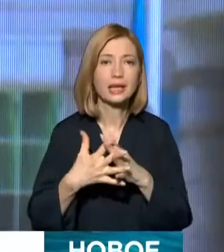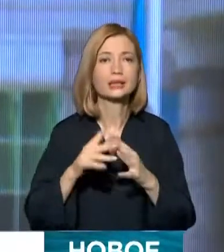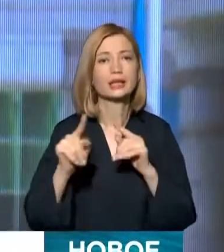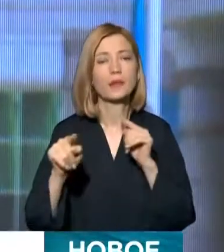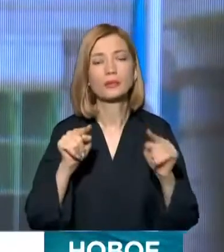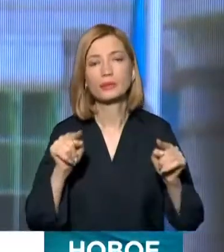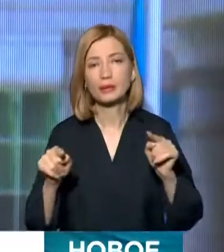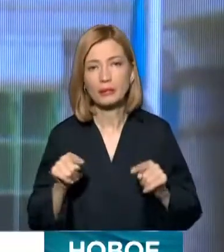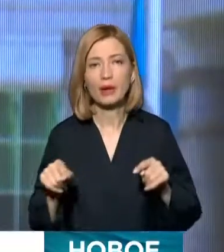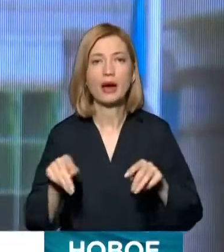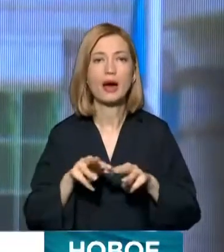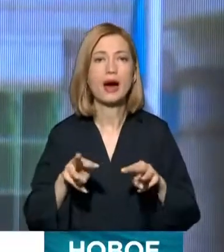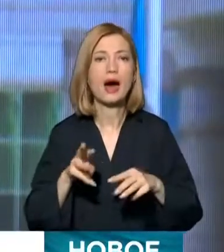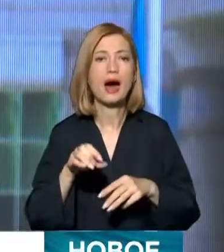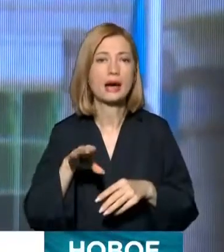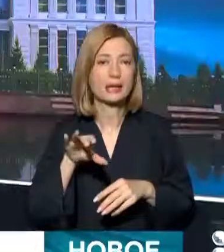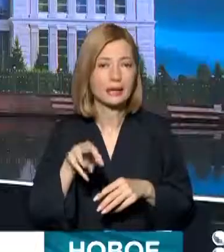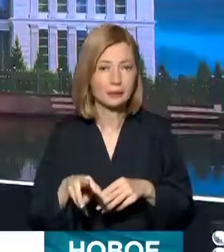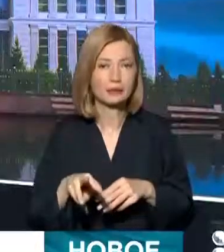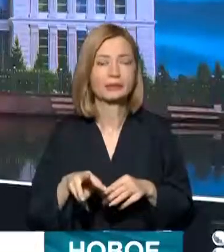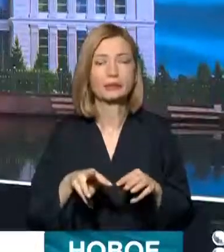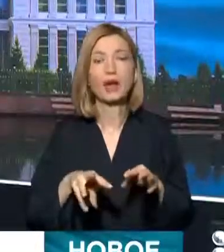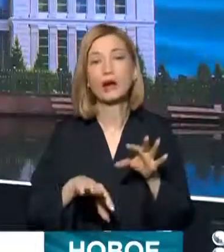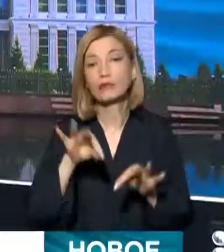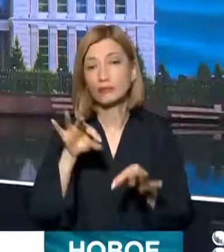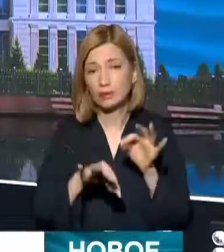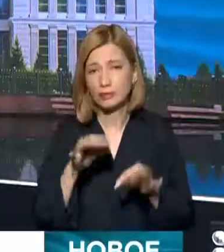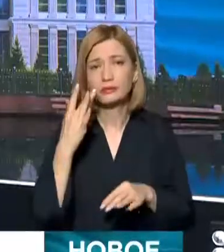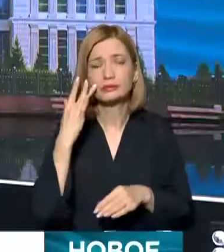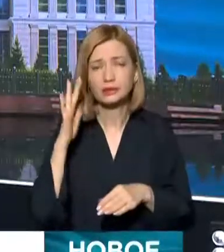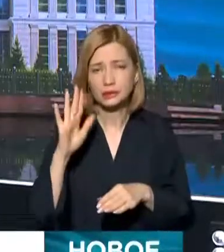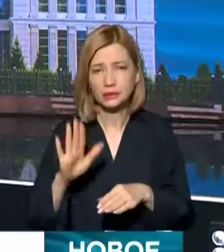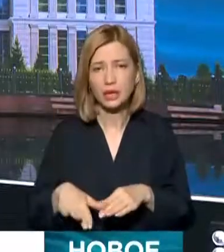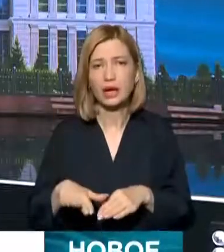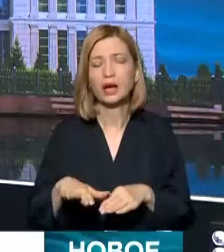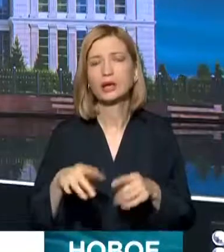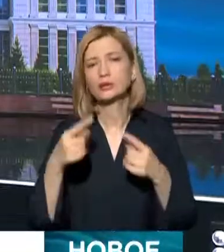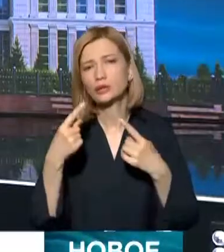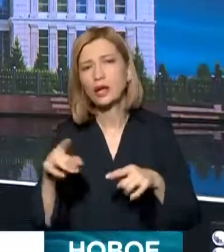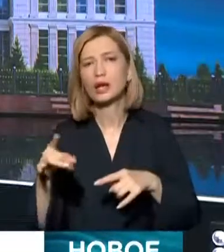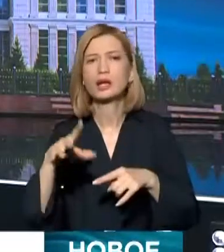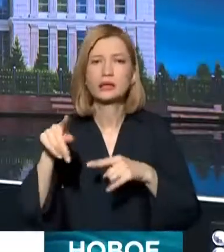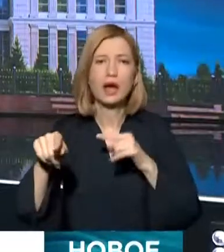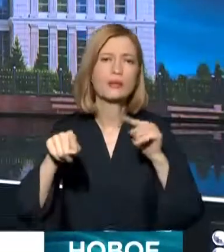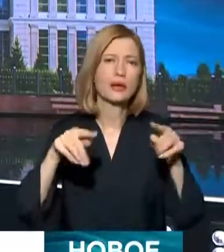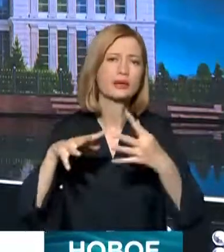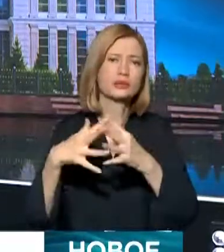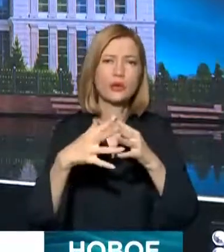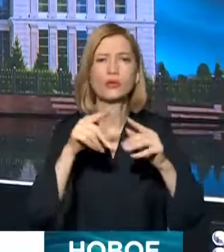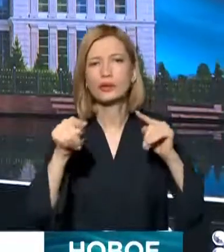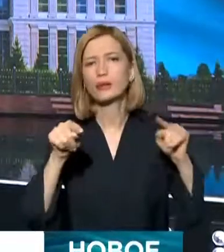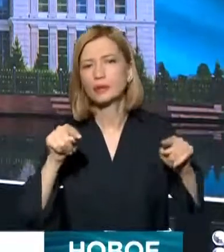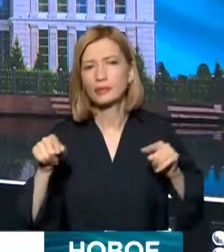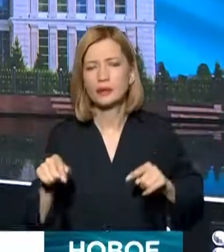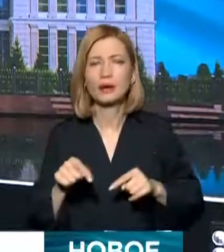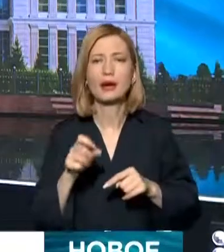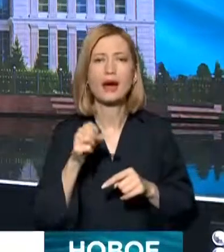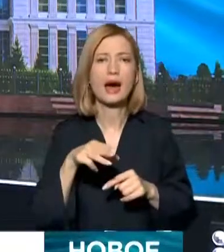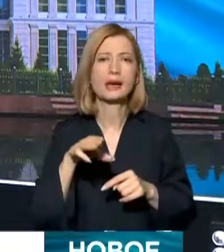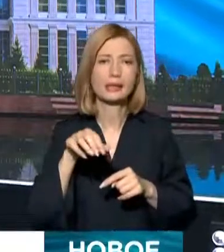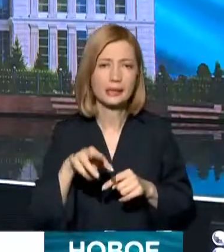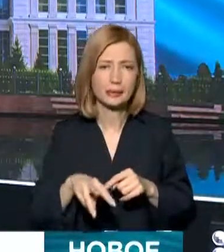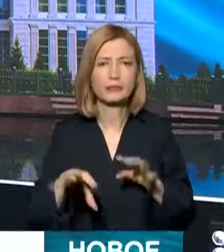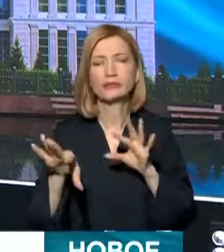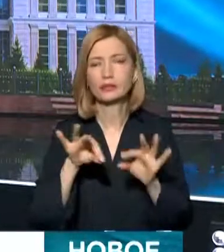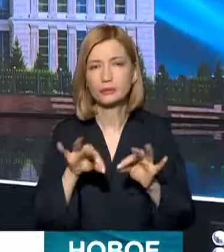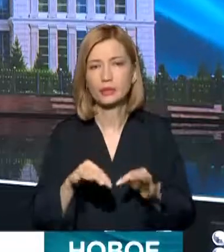акимов. Да, то есть они не одномоментно происходят, они проходят в разных точках, в разных регионах, селах, но тем не менее это заставляет постоянно